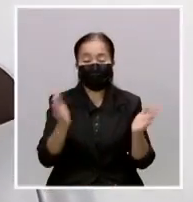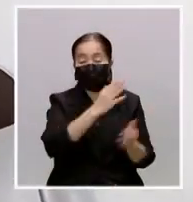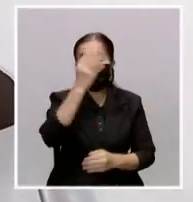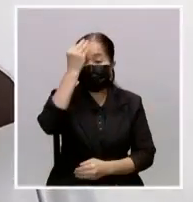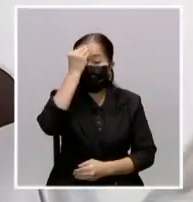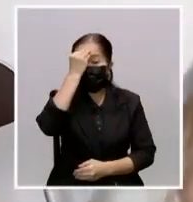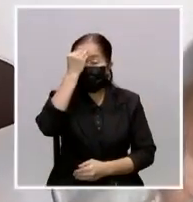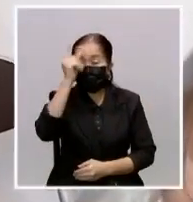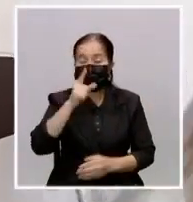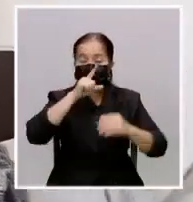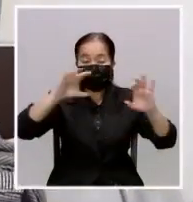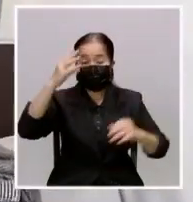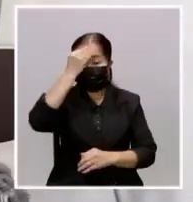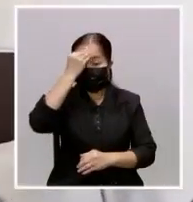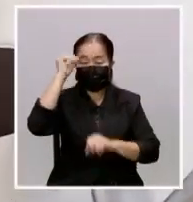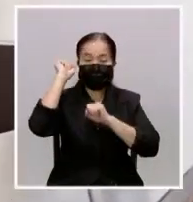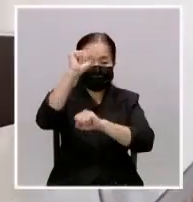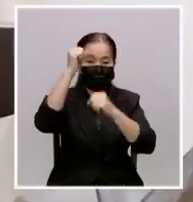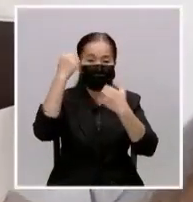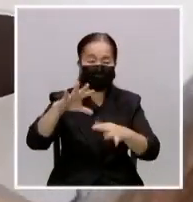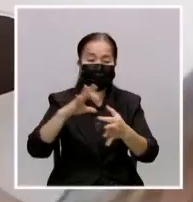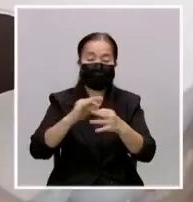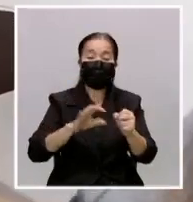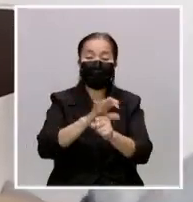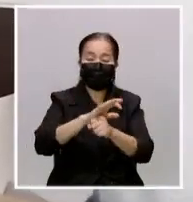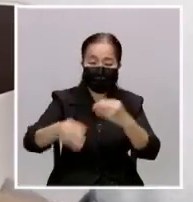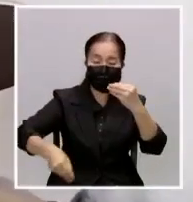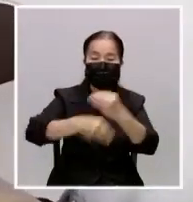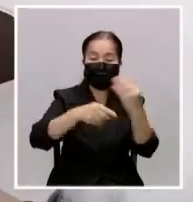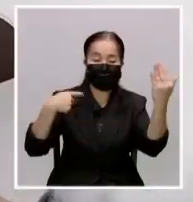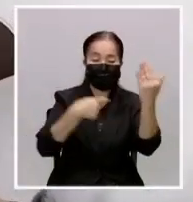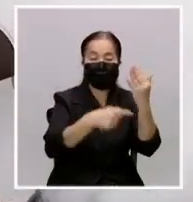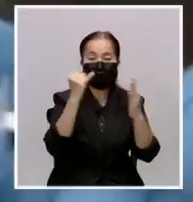อยนะครับรัฐบาลญี่ปุ่นประกาศขยายสถานการณ์ฉุกเฉินเพิ่มเติมอีกใน3